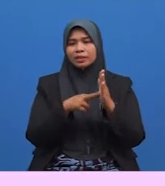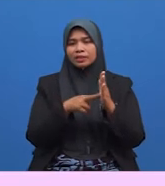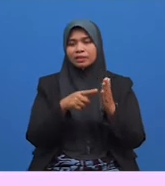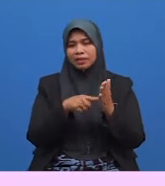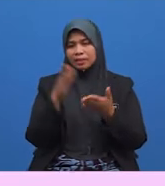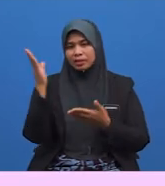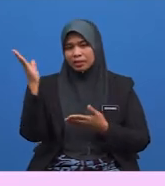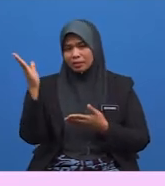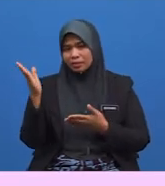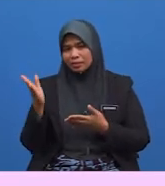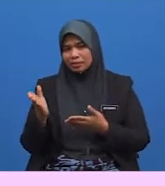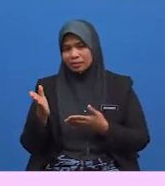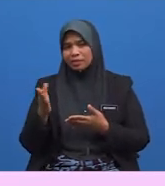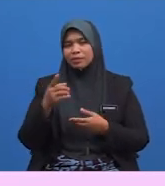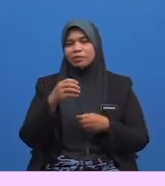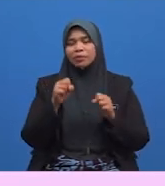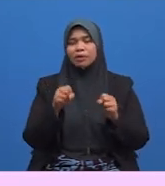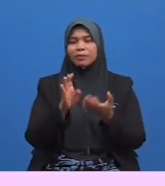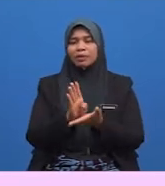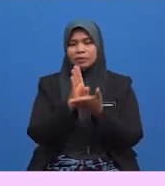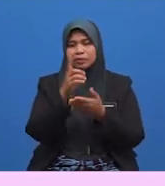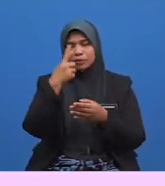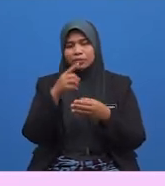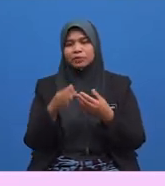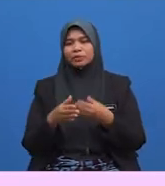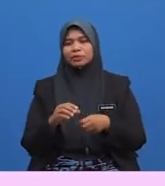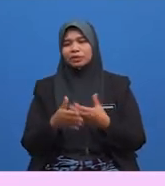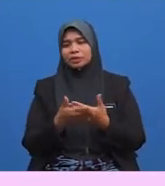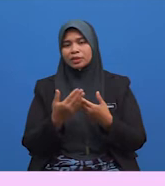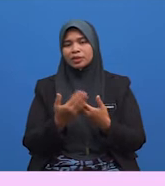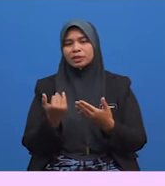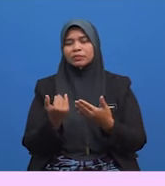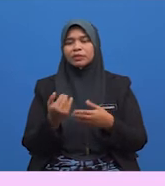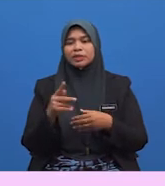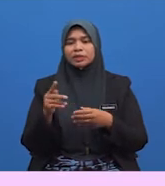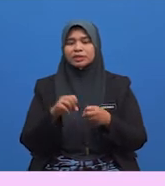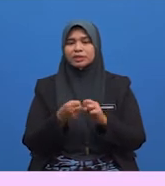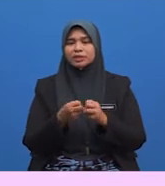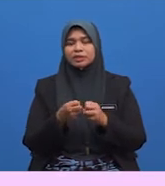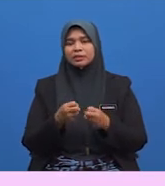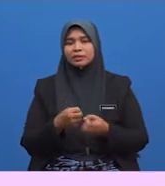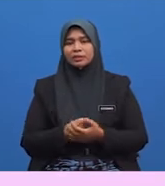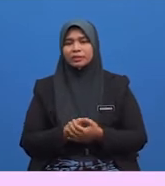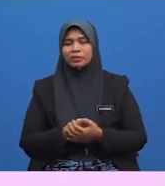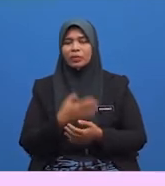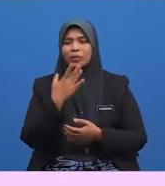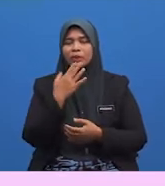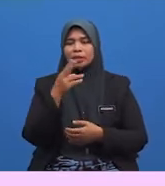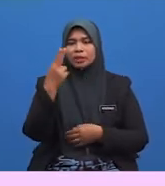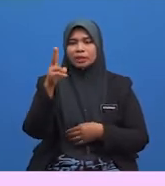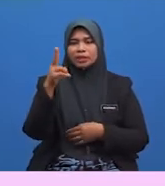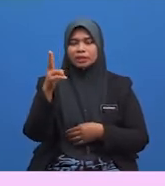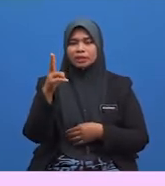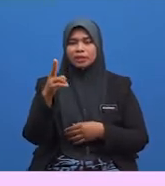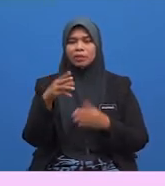boleh membantu dan memudahkan kita menyelesaikan masalah. Warna hijau